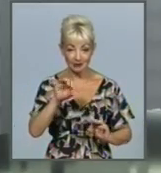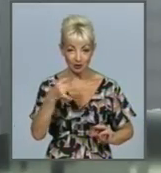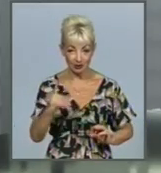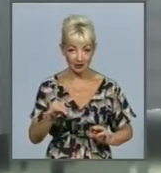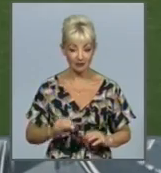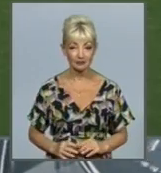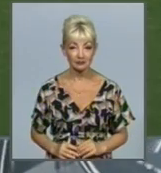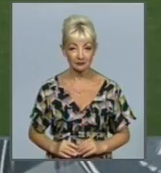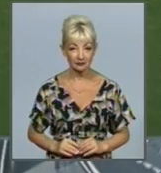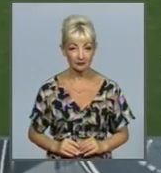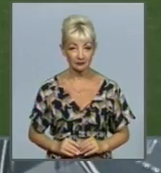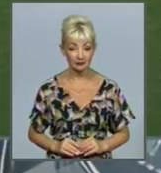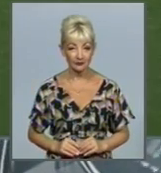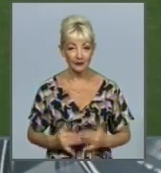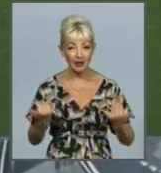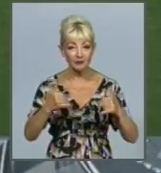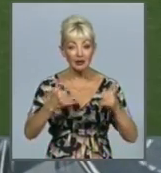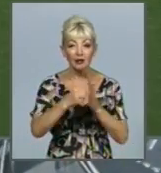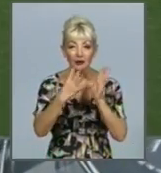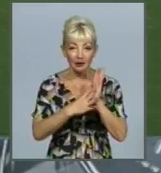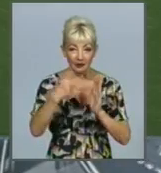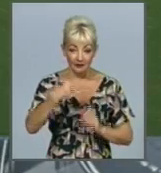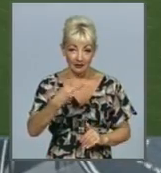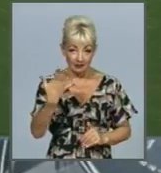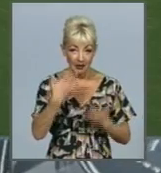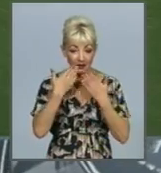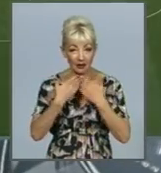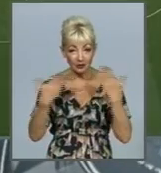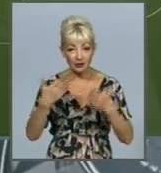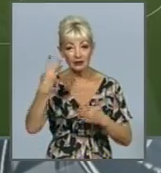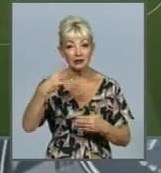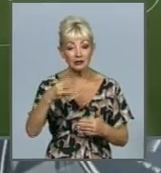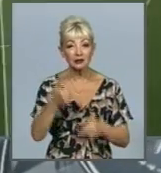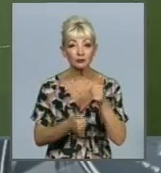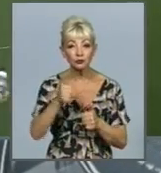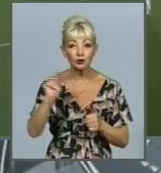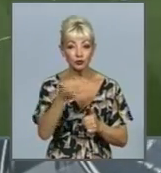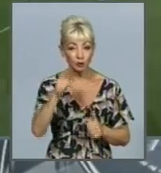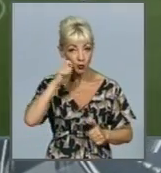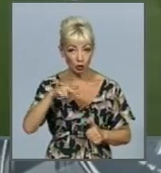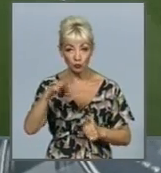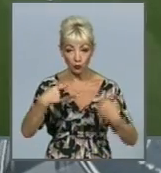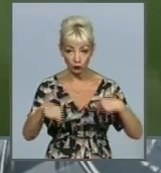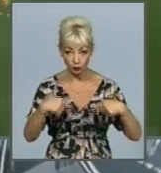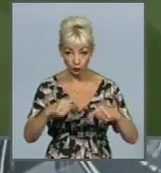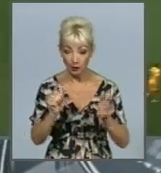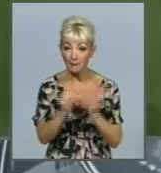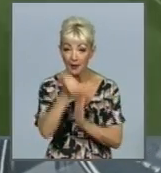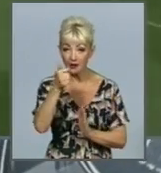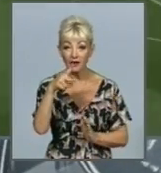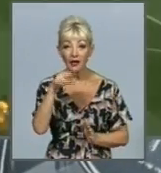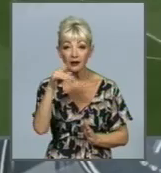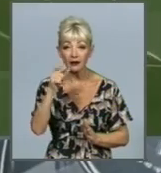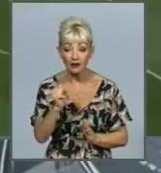Заржицкий. Металлист 19-25 в заключительном 30-м туре чемпионата Украины по футболу в первой лиге